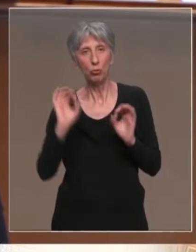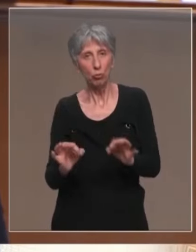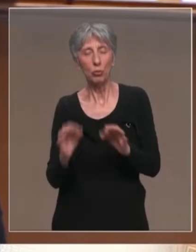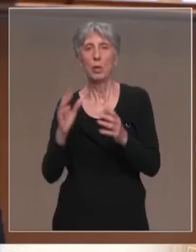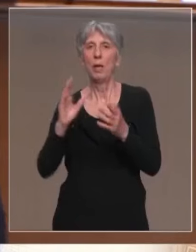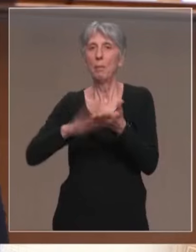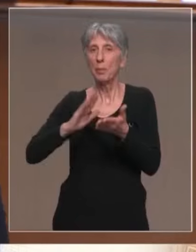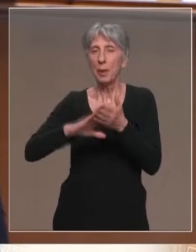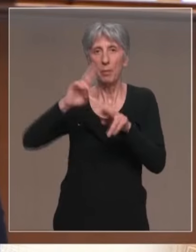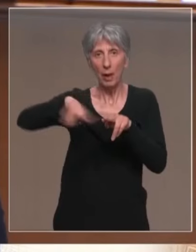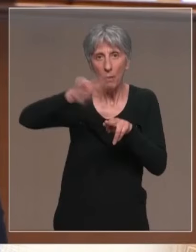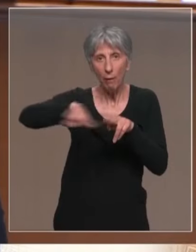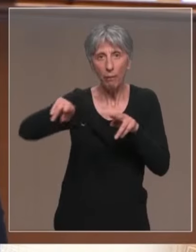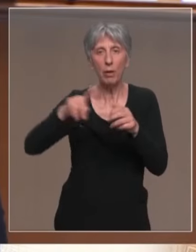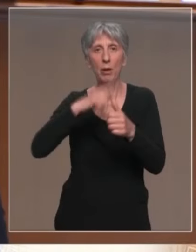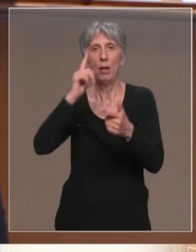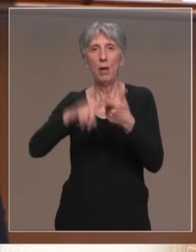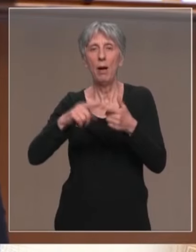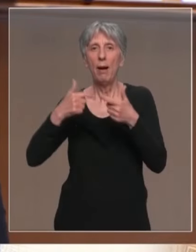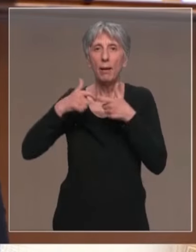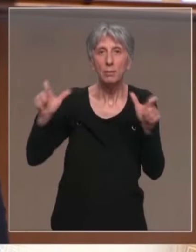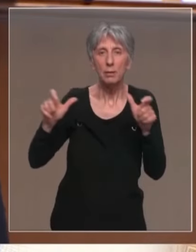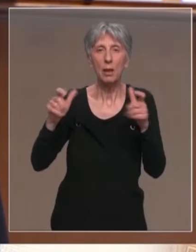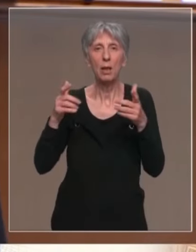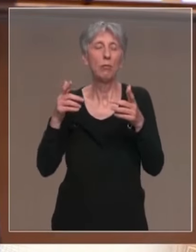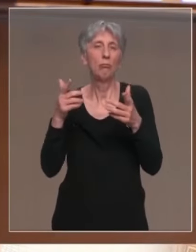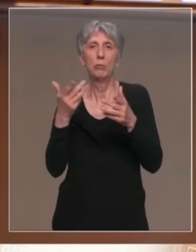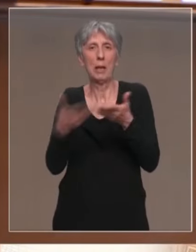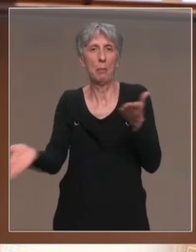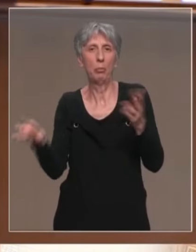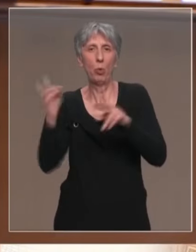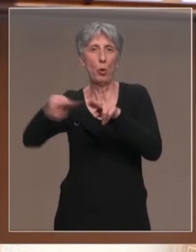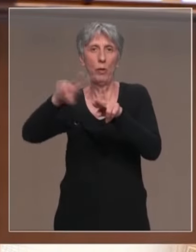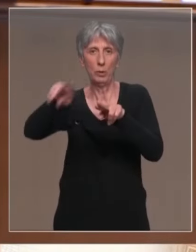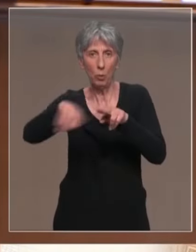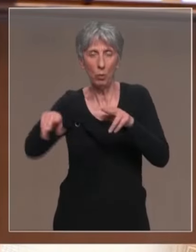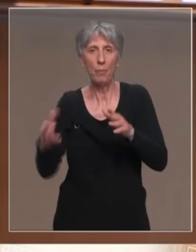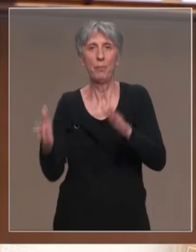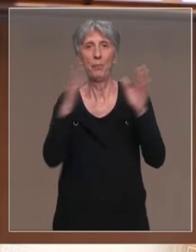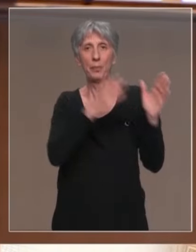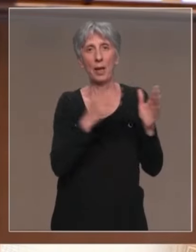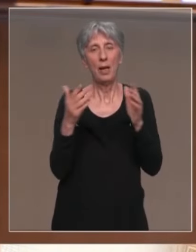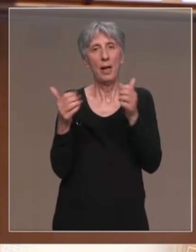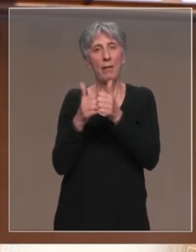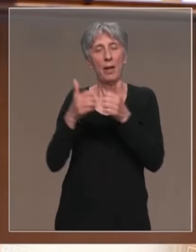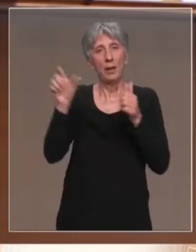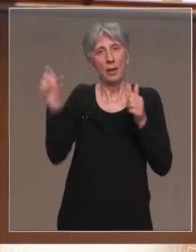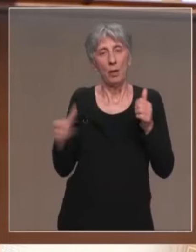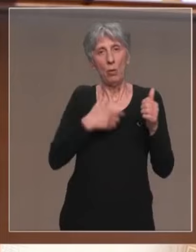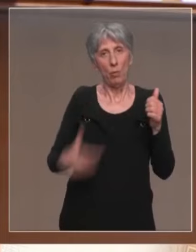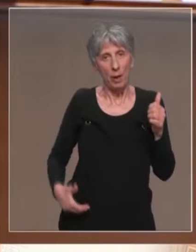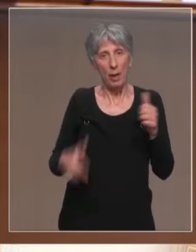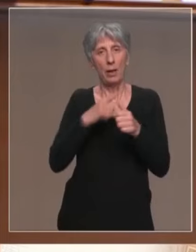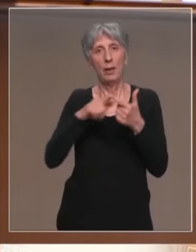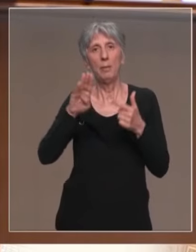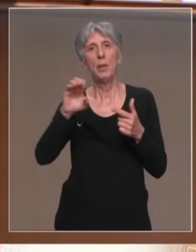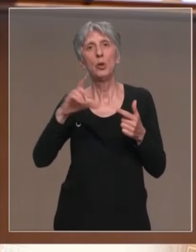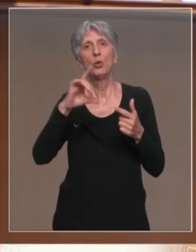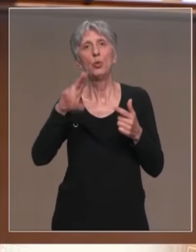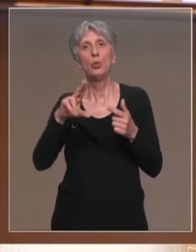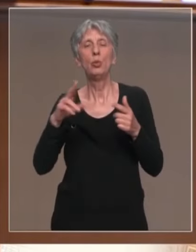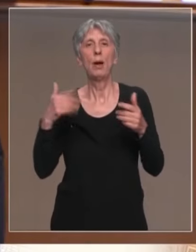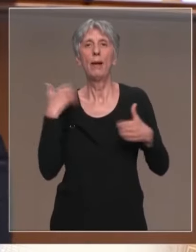accompagnateurs, avec l'ouverture de l'accès à des gestes simples de rénovation. Nous avons, avec Bruno Le Maire et Christophe Béchu, conclu un accord avec l'ensemble des